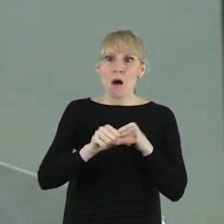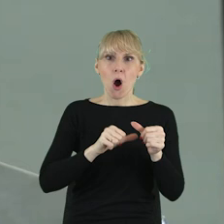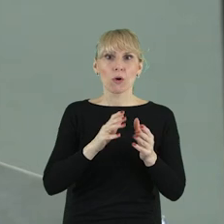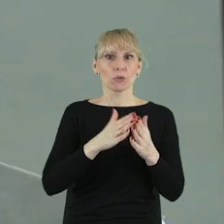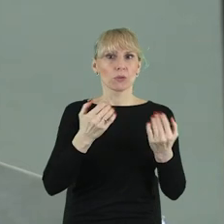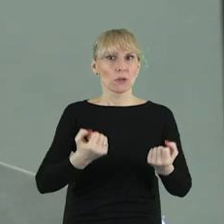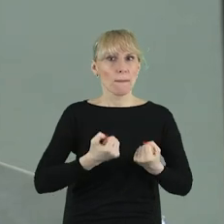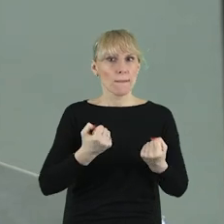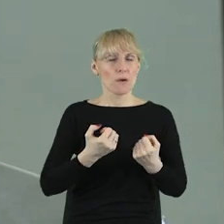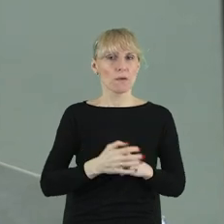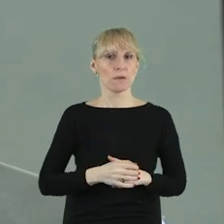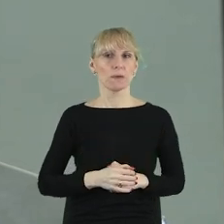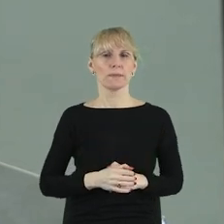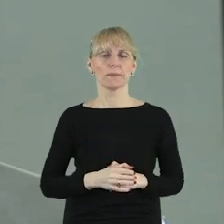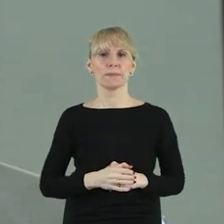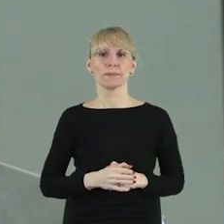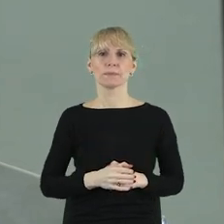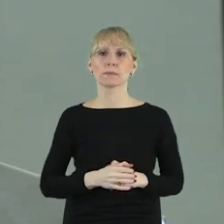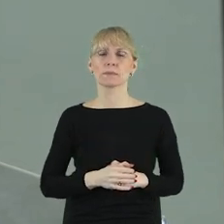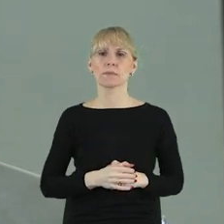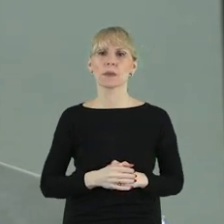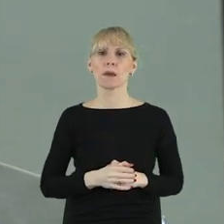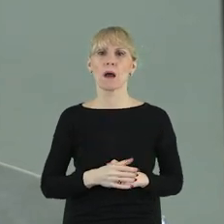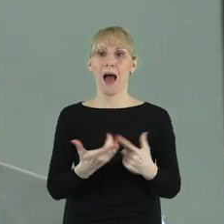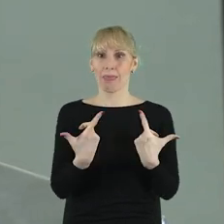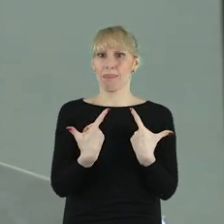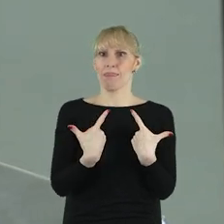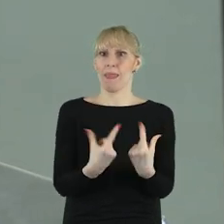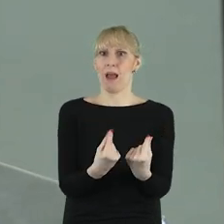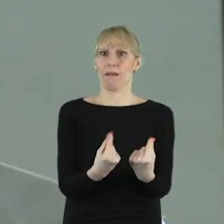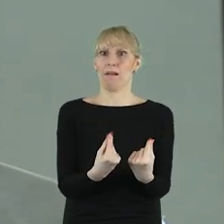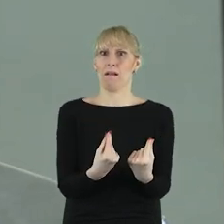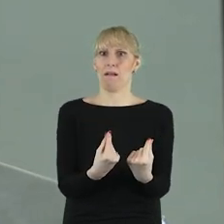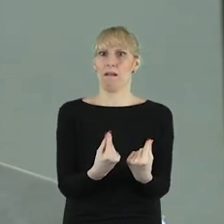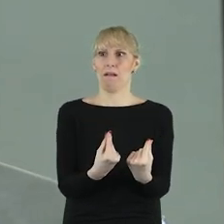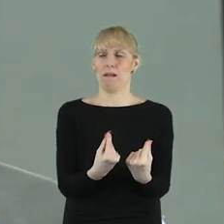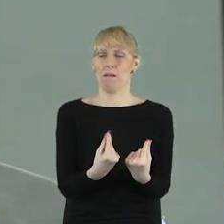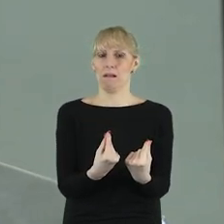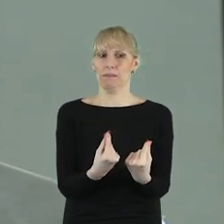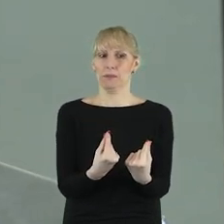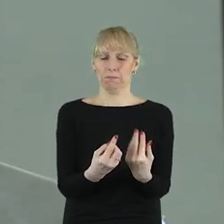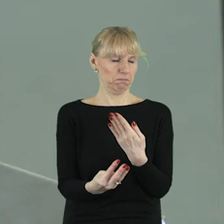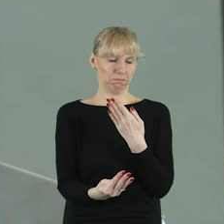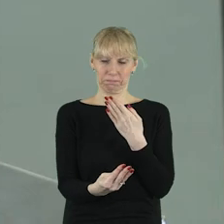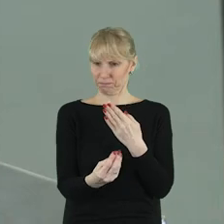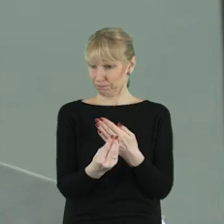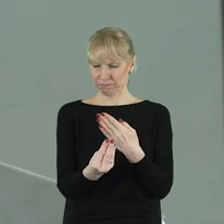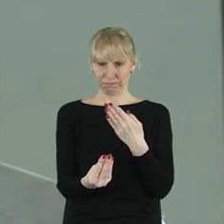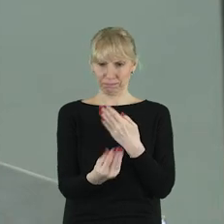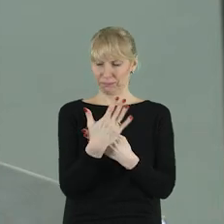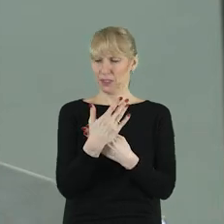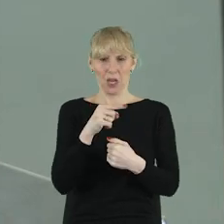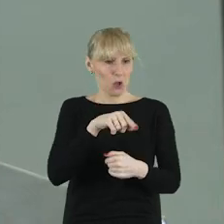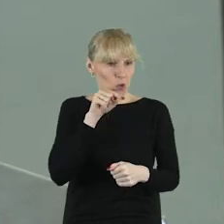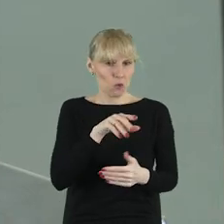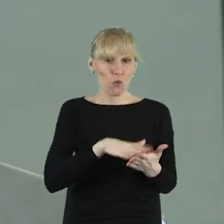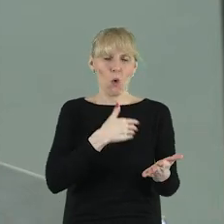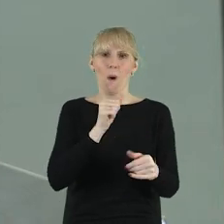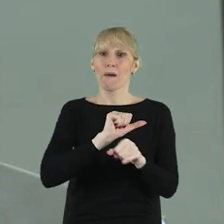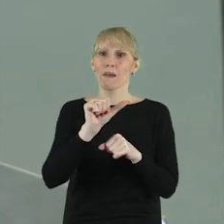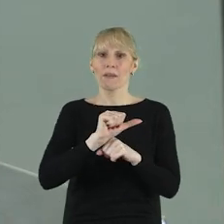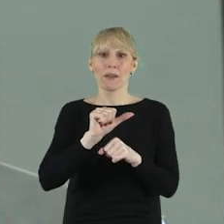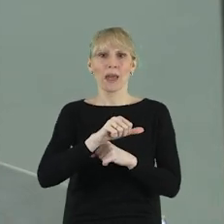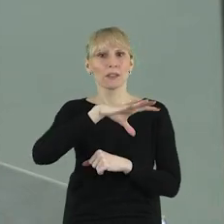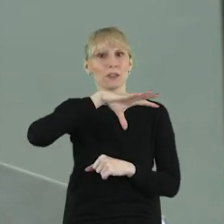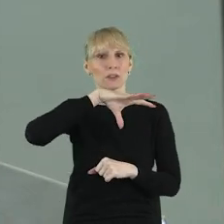kiedy nagle w pierwszym kwartale pojawiło się 11